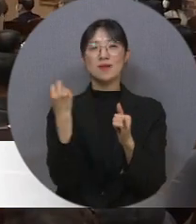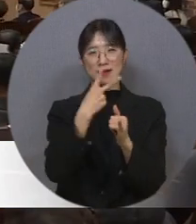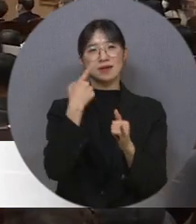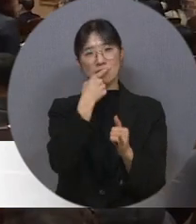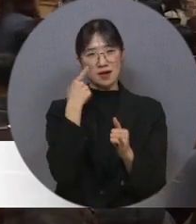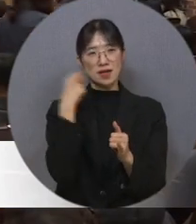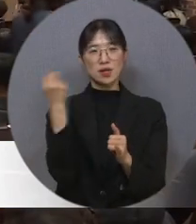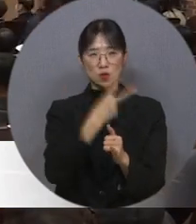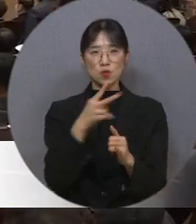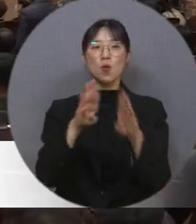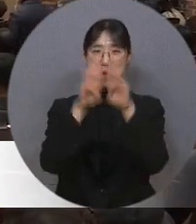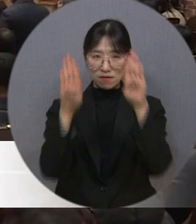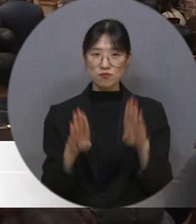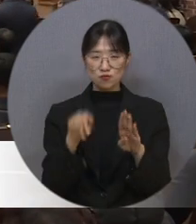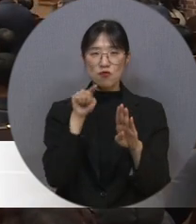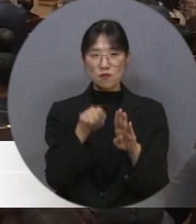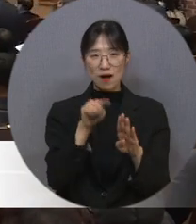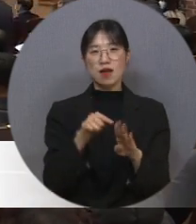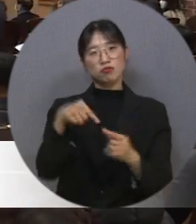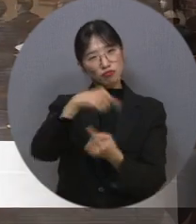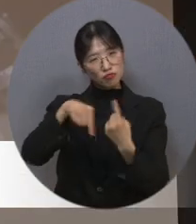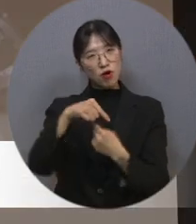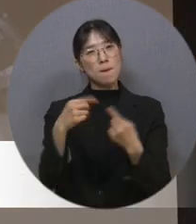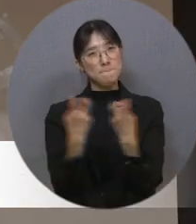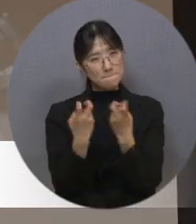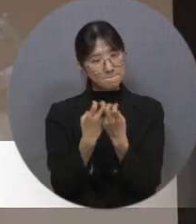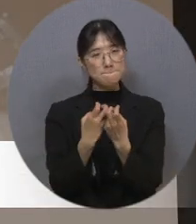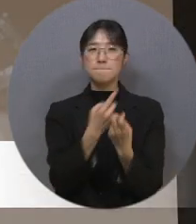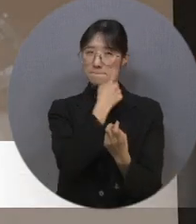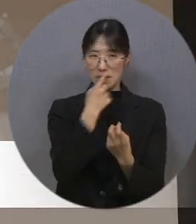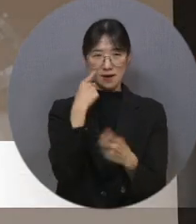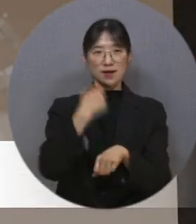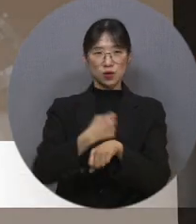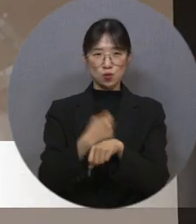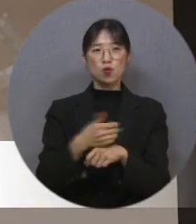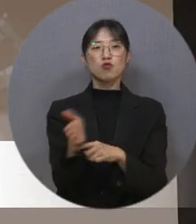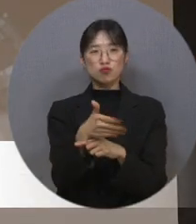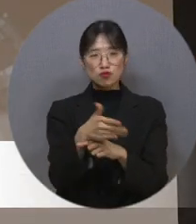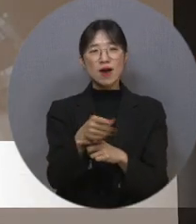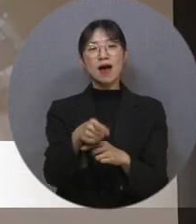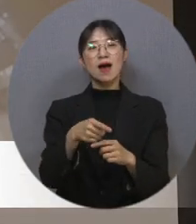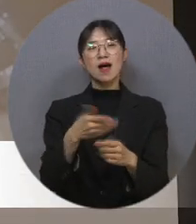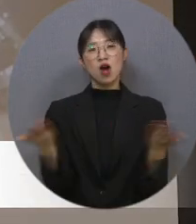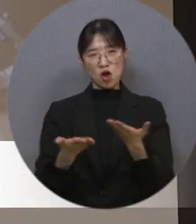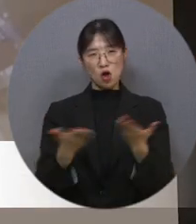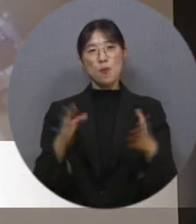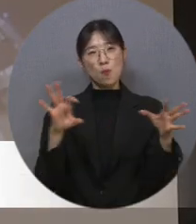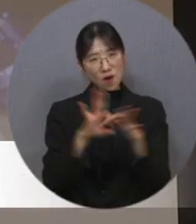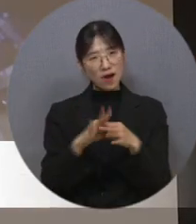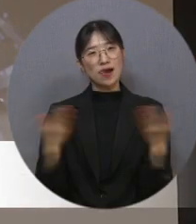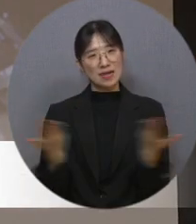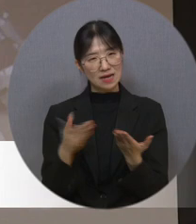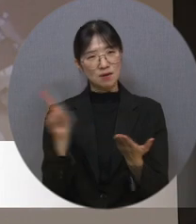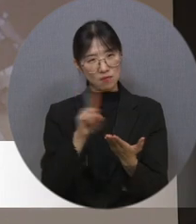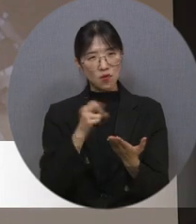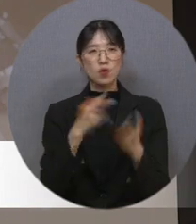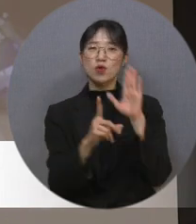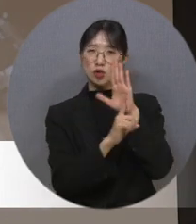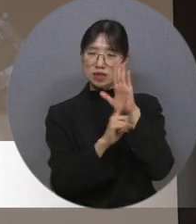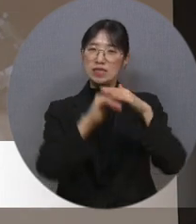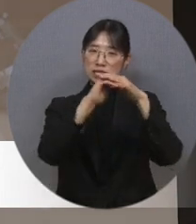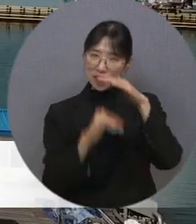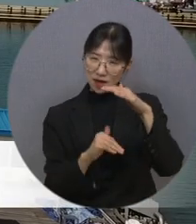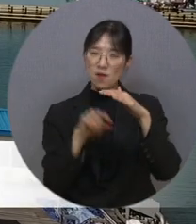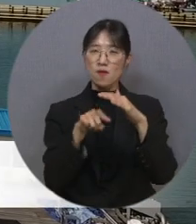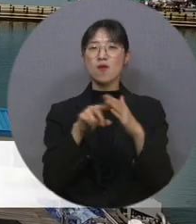국립해양수산박물관 운영 방향과 전략을 주제로 한 특별 강연, 수산업 발전을 통해 살펴보는 국립해양수산박물관 전시 콘텐츠에 관한